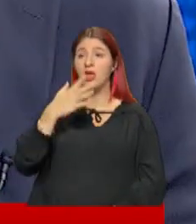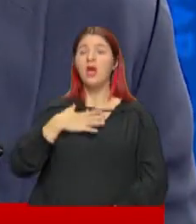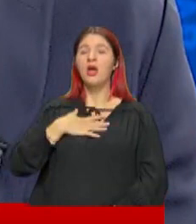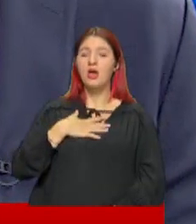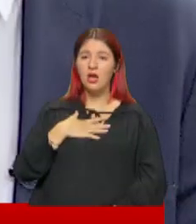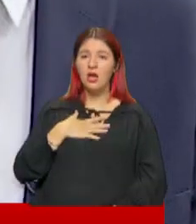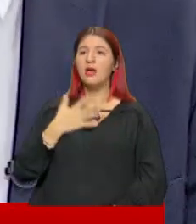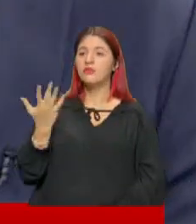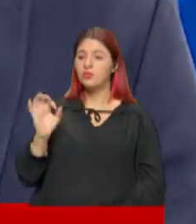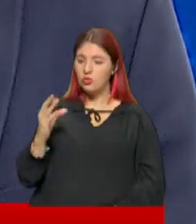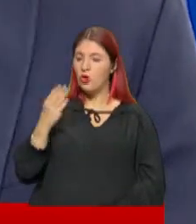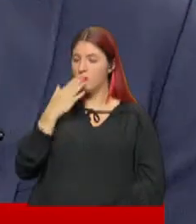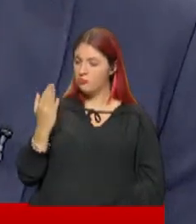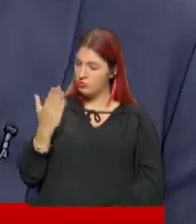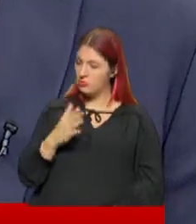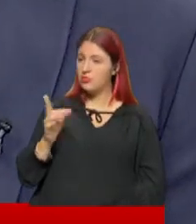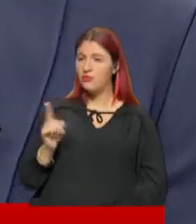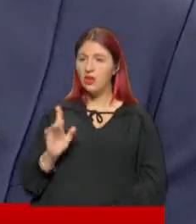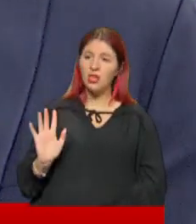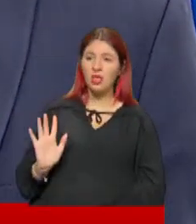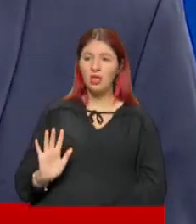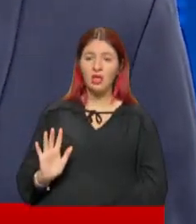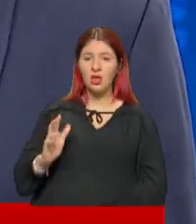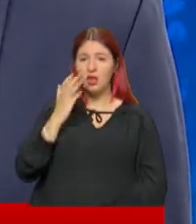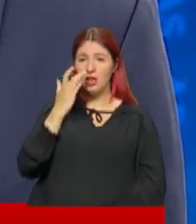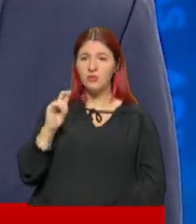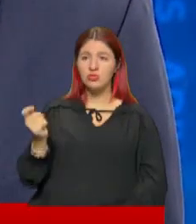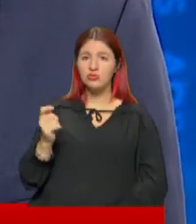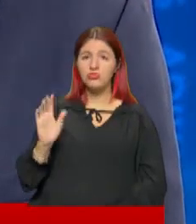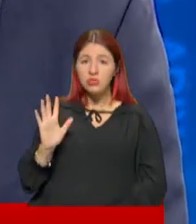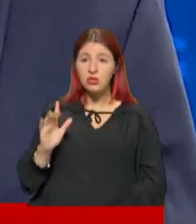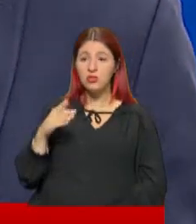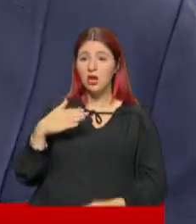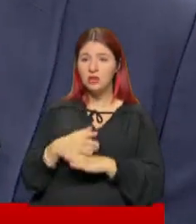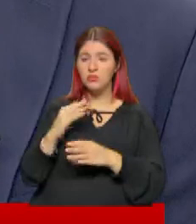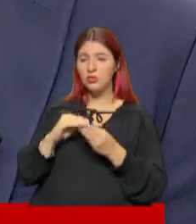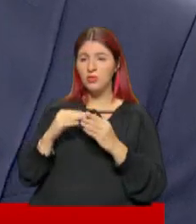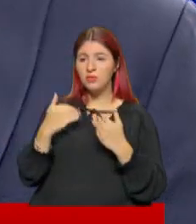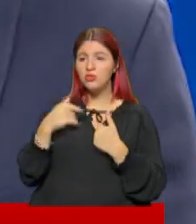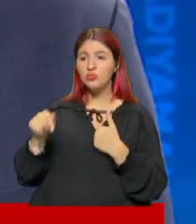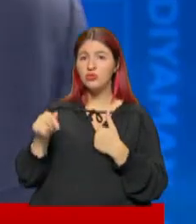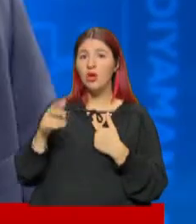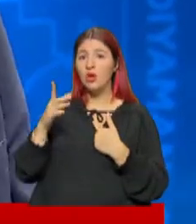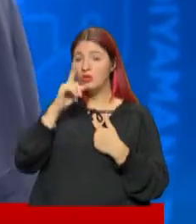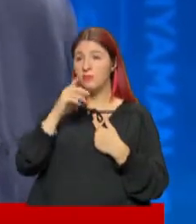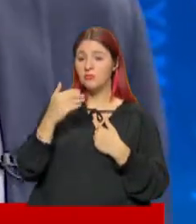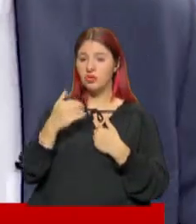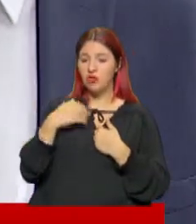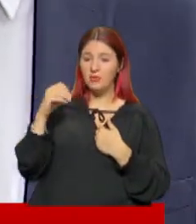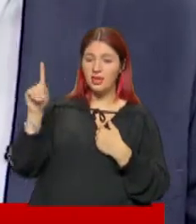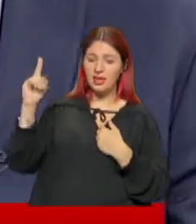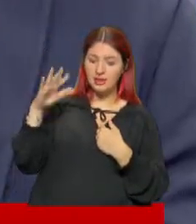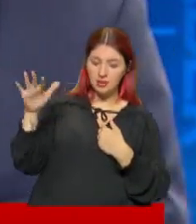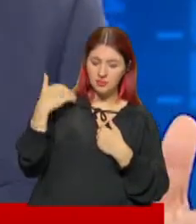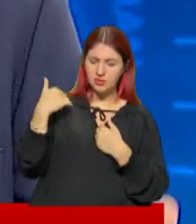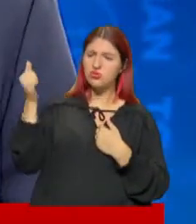alıp vermesini, işte mümkünse okula gitmesini falan sağlamaya çalışıyorsun. Şimdi esas problem bence burada. Yani o yüzden mesela AKP